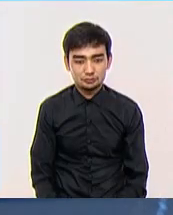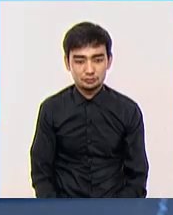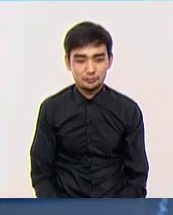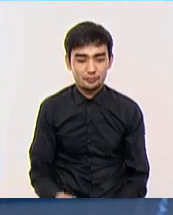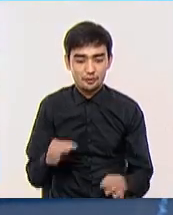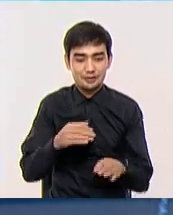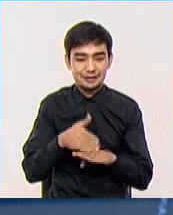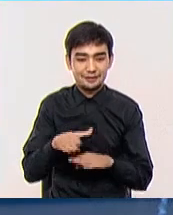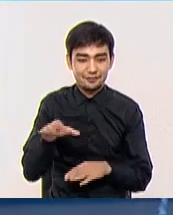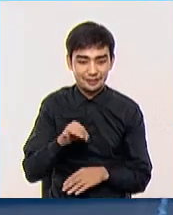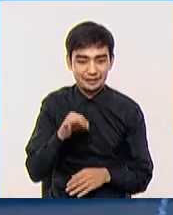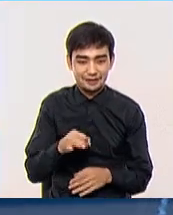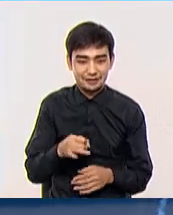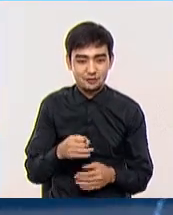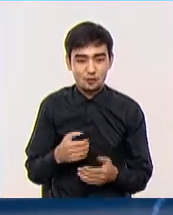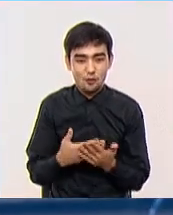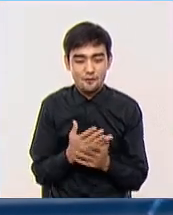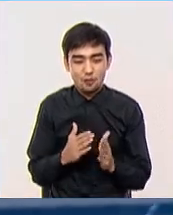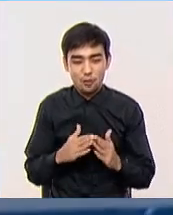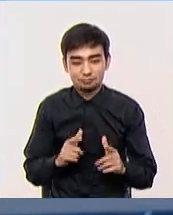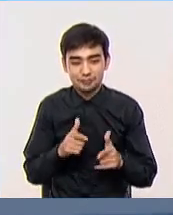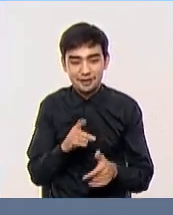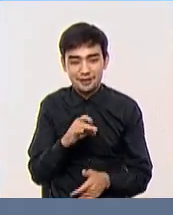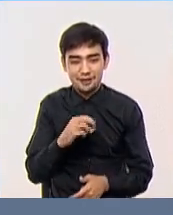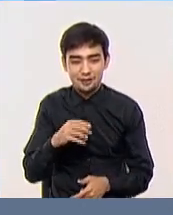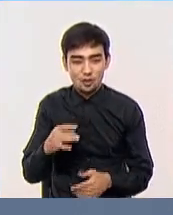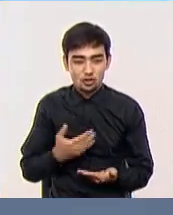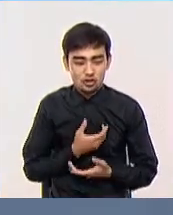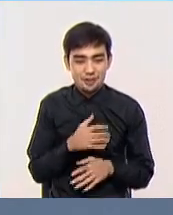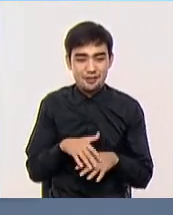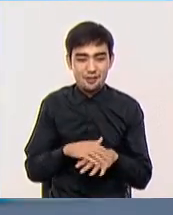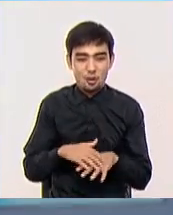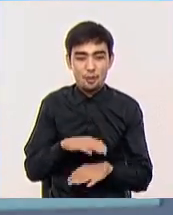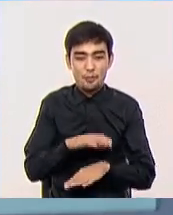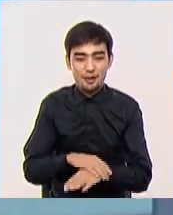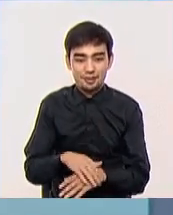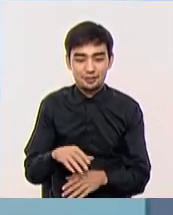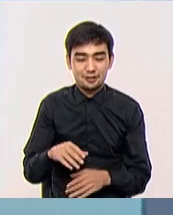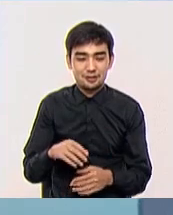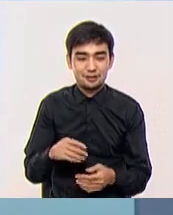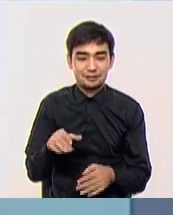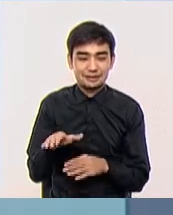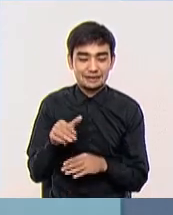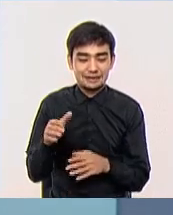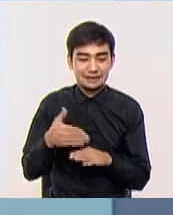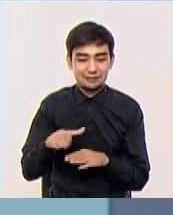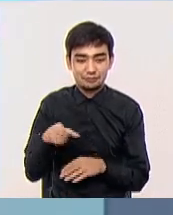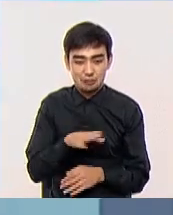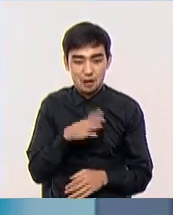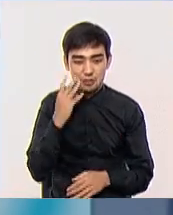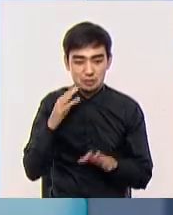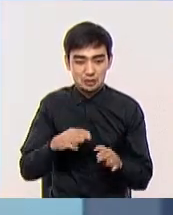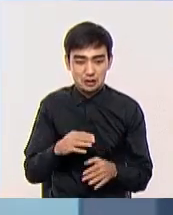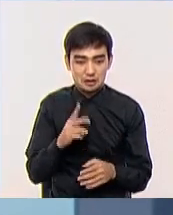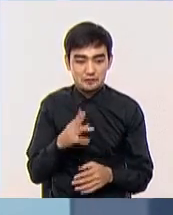Возьми кредит и отпразднуй новоселье. Житель Ридера оформил заем в Халык-банк и выиграл квартиру в Алматы. Что нужно, чтобы испытать